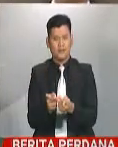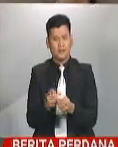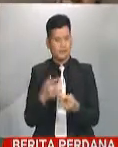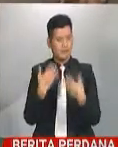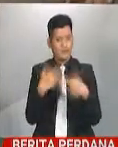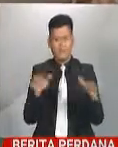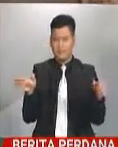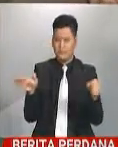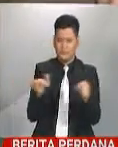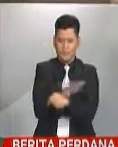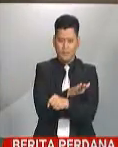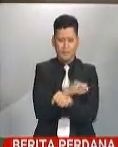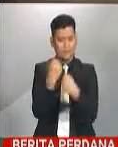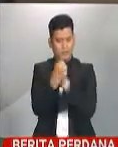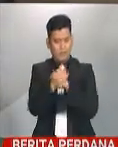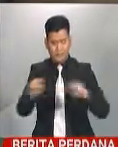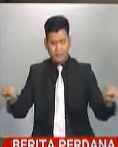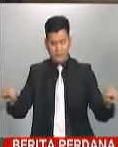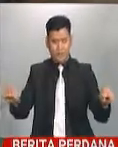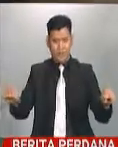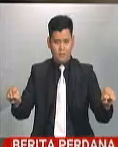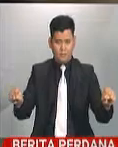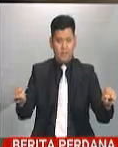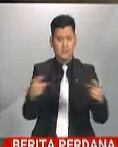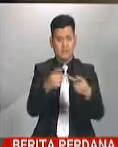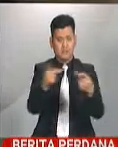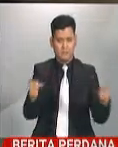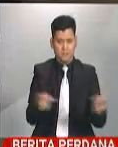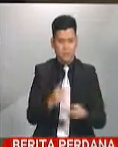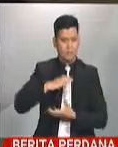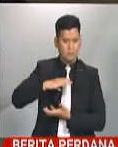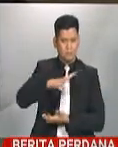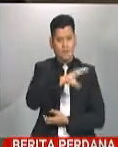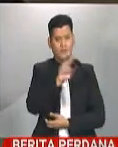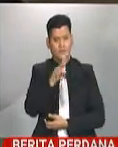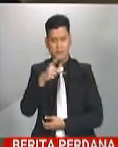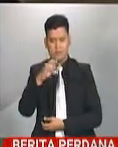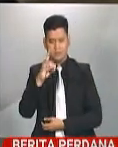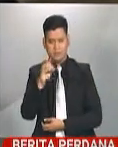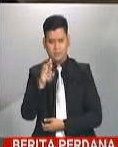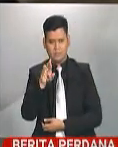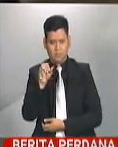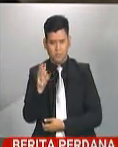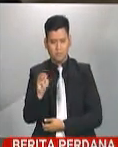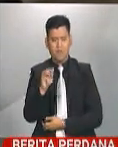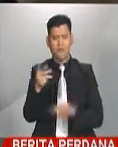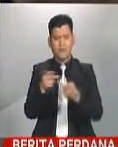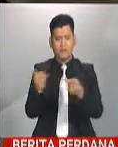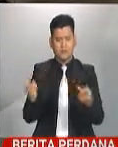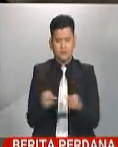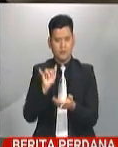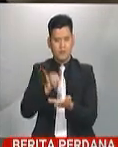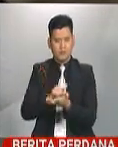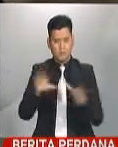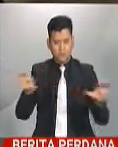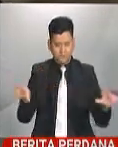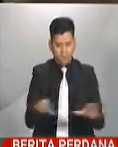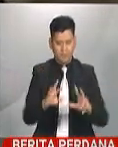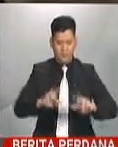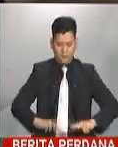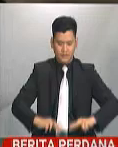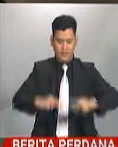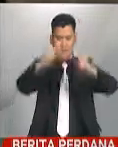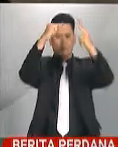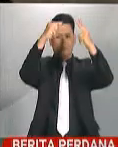Stadium Olahraga, Stadium Rugby dan Velodrome. Proses menyiapkan beberapa lagi venue kini berlangsung dan berjalan seperti